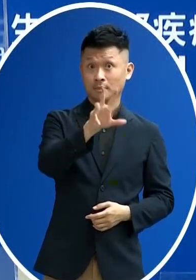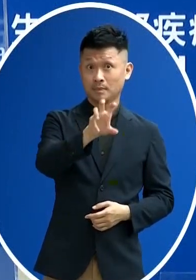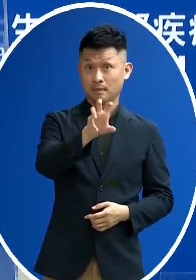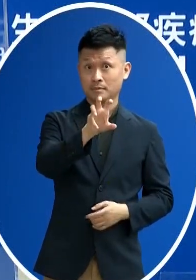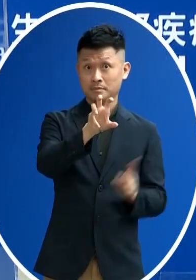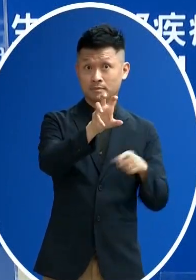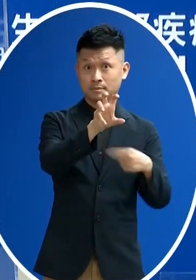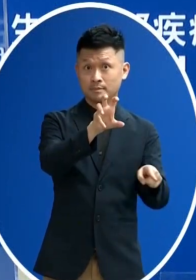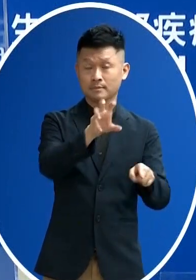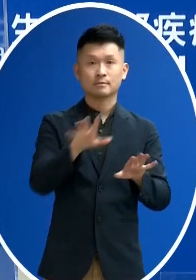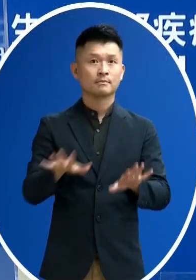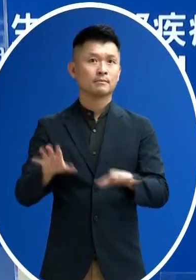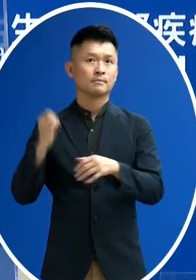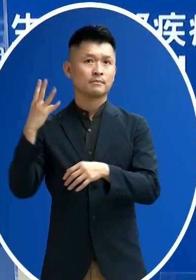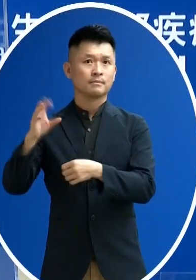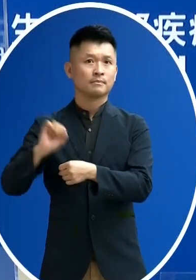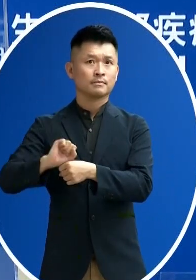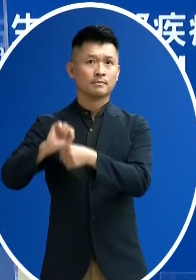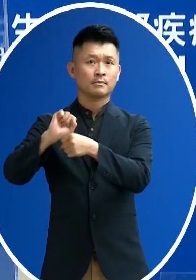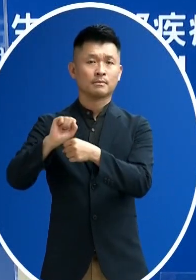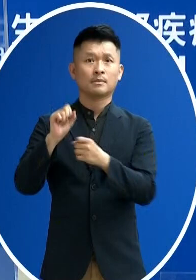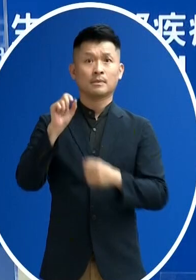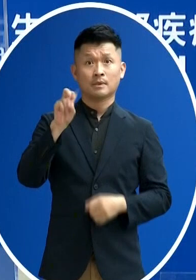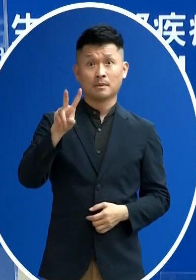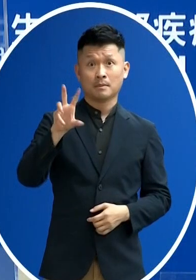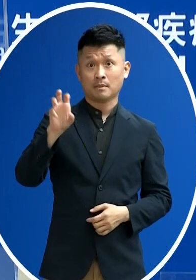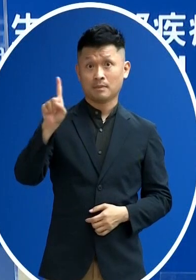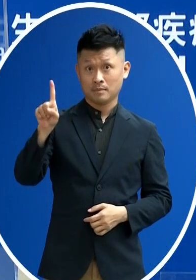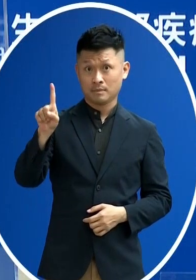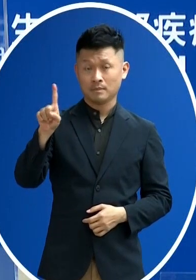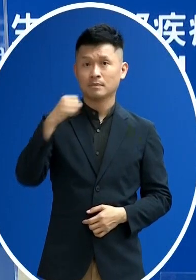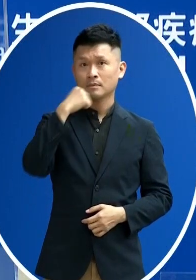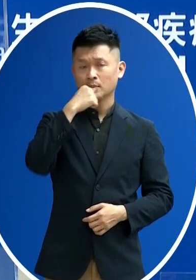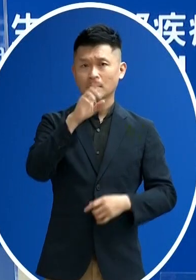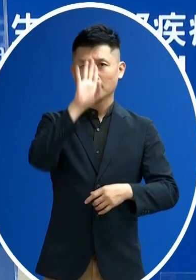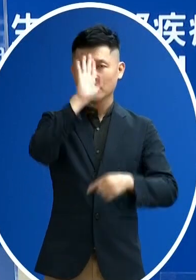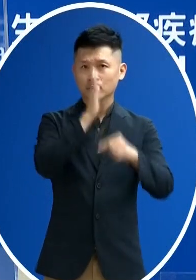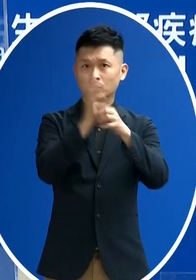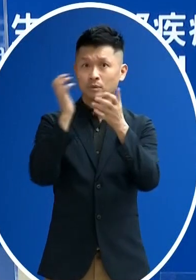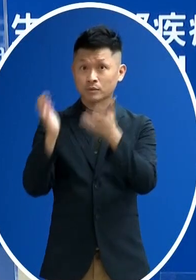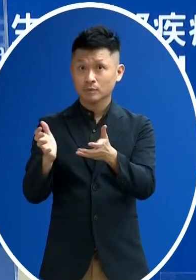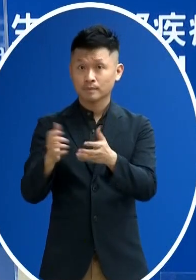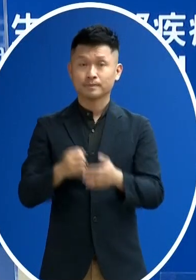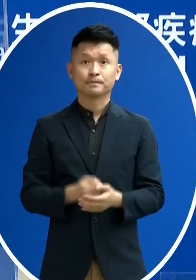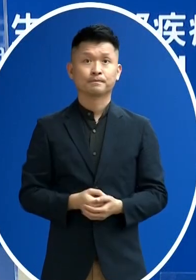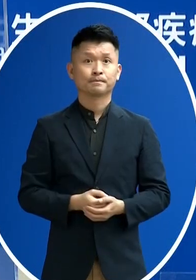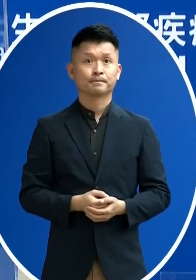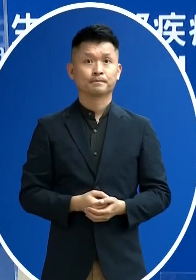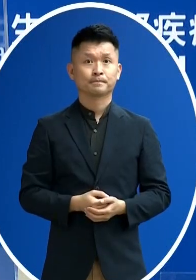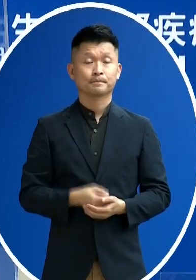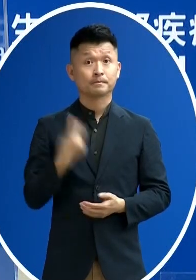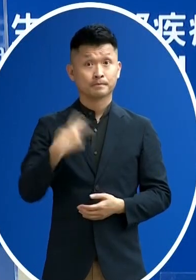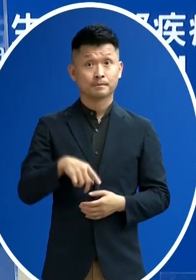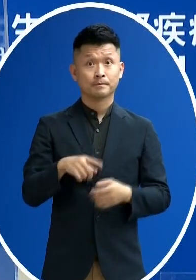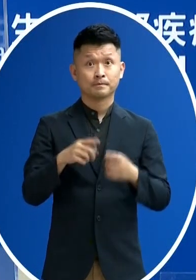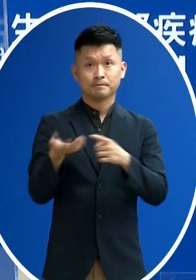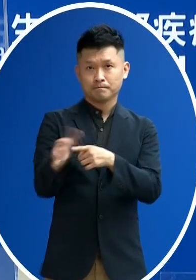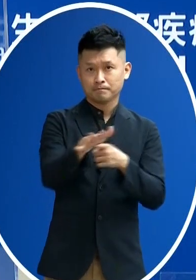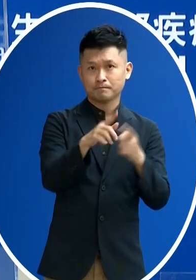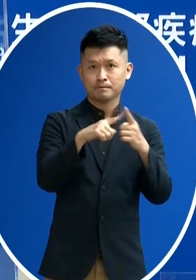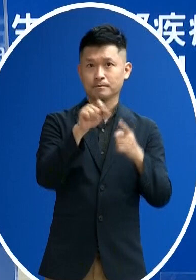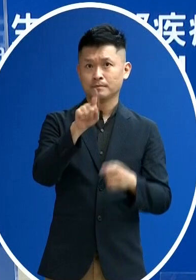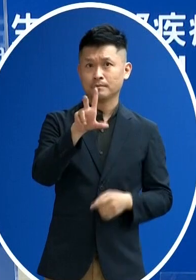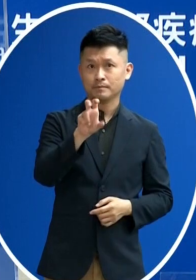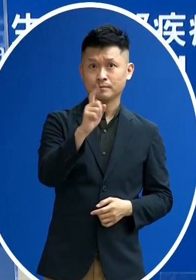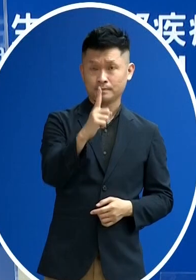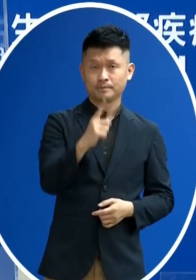338,480例啊。那今天有新增了281例的本土中重症以上的个案，还有171例的死亡